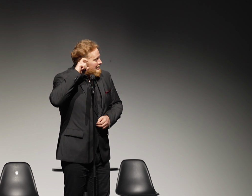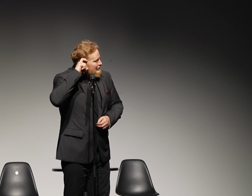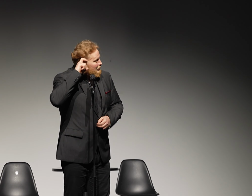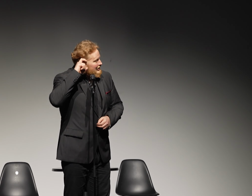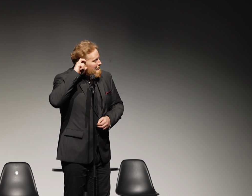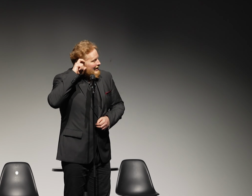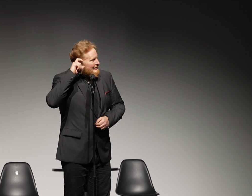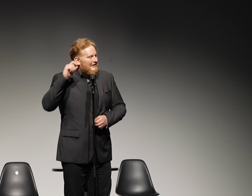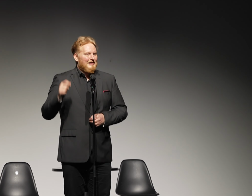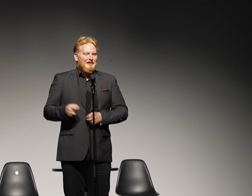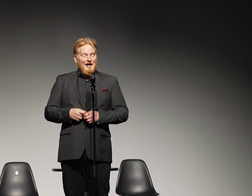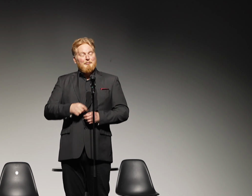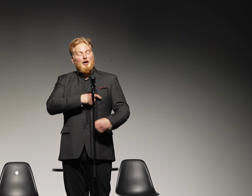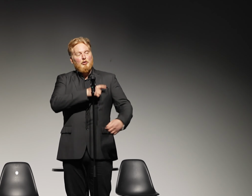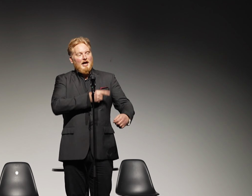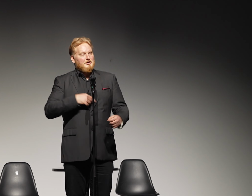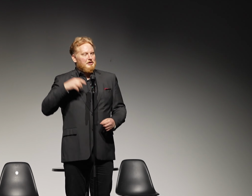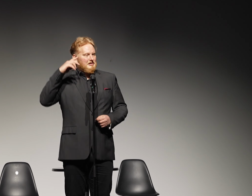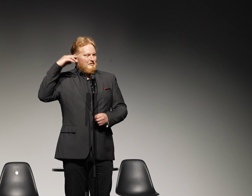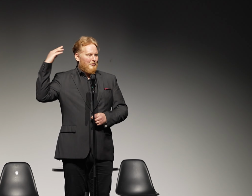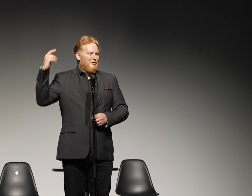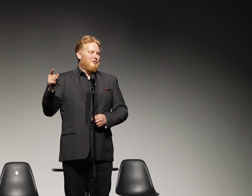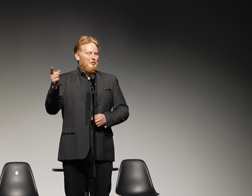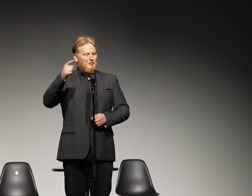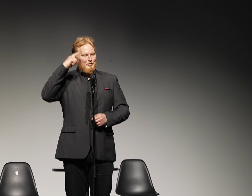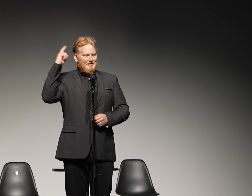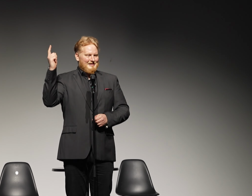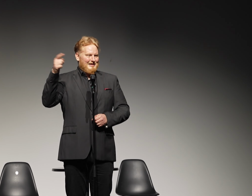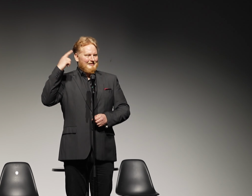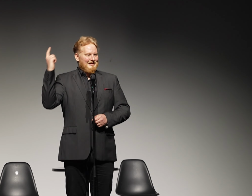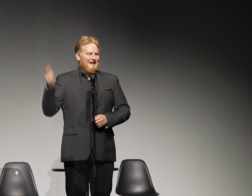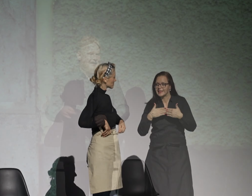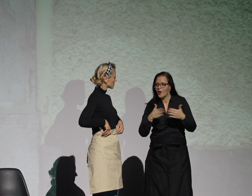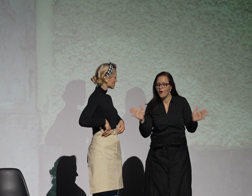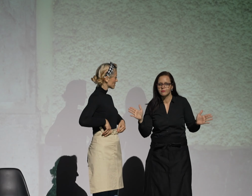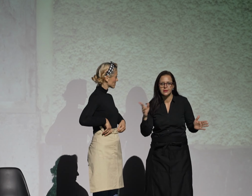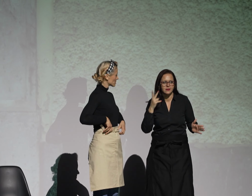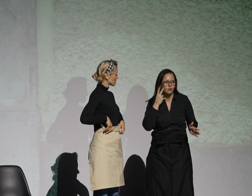slušnja prad. Ta pa ojača zvuk okolice.